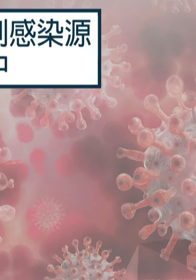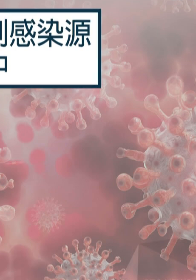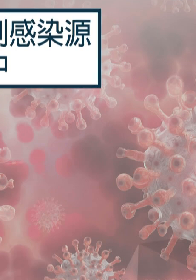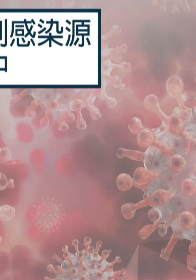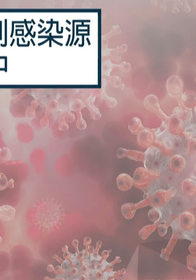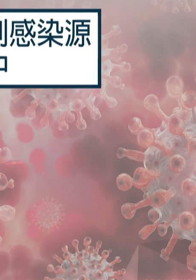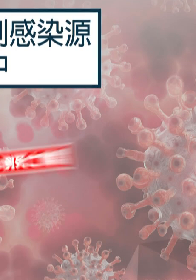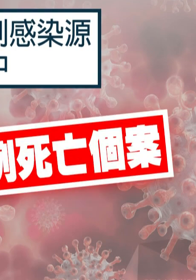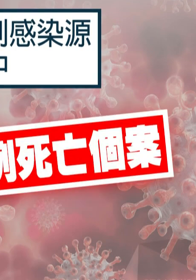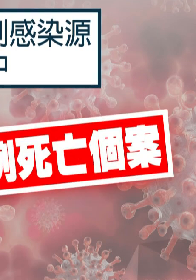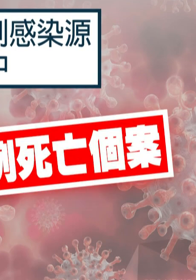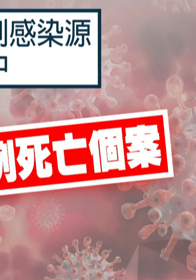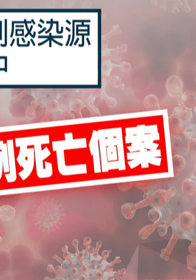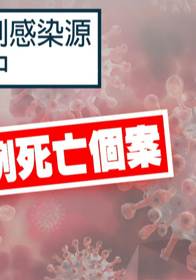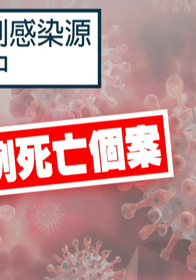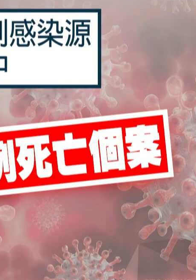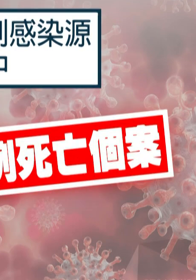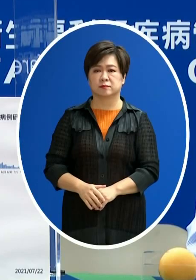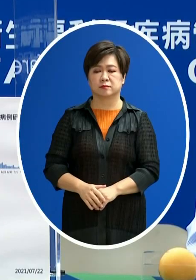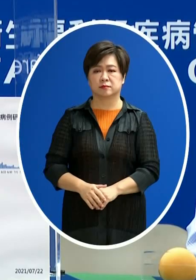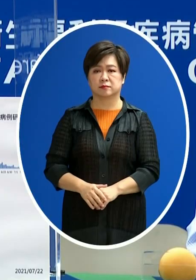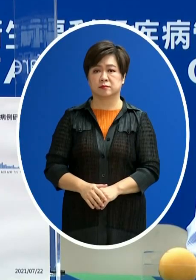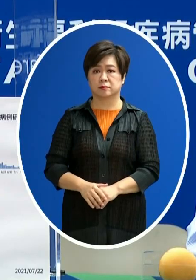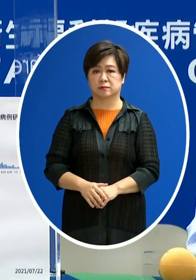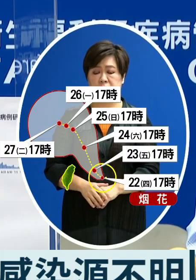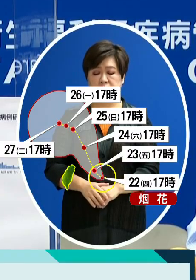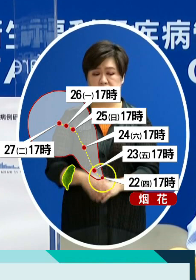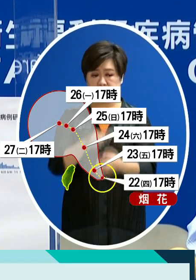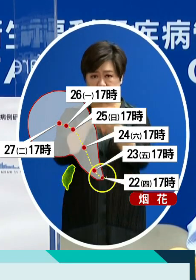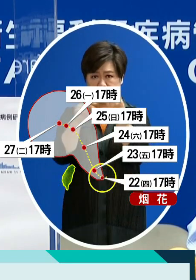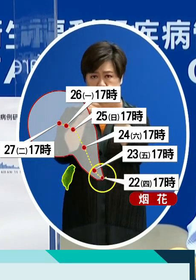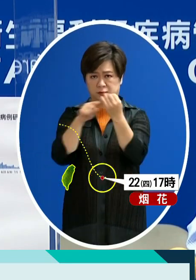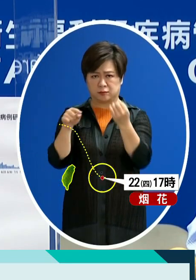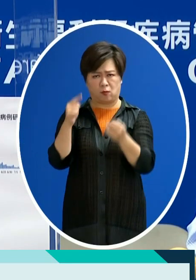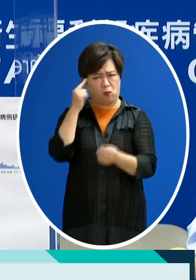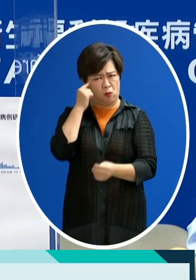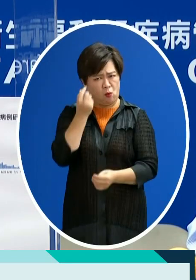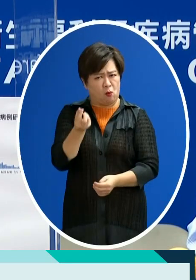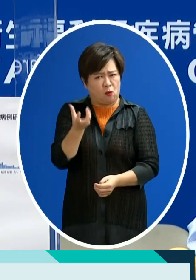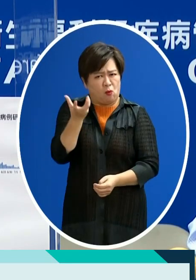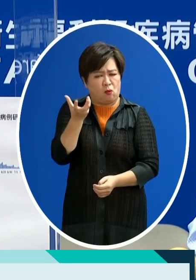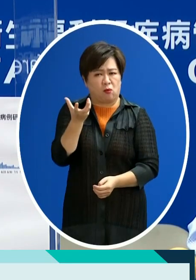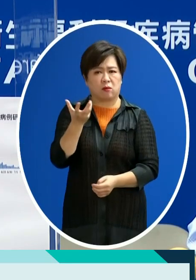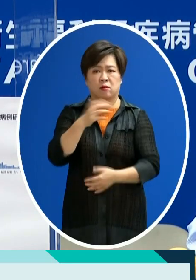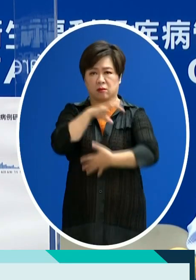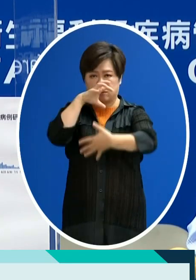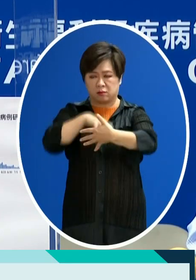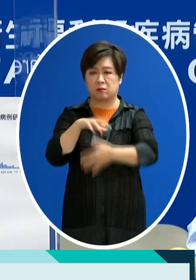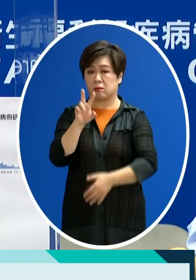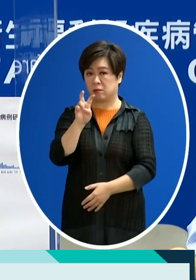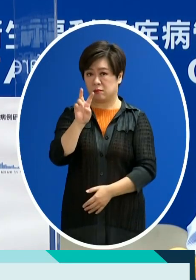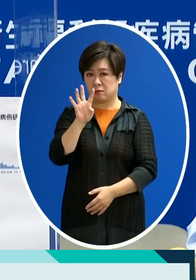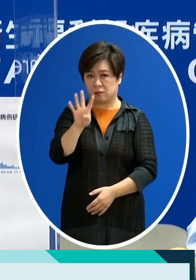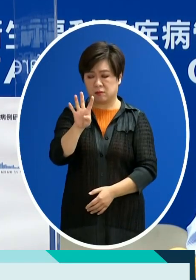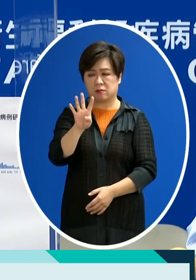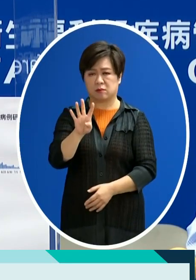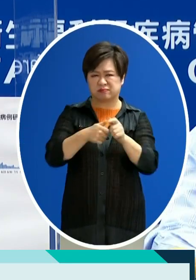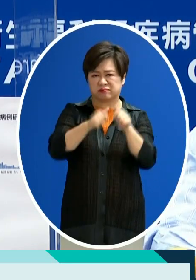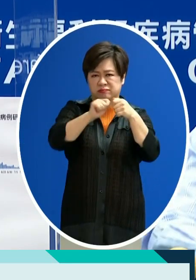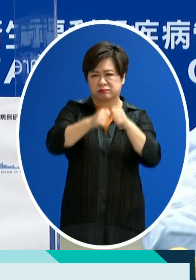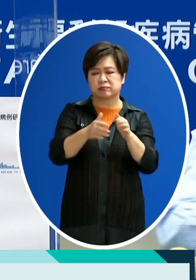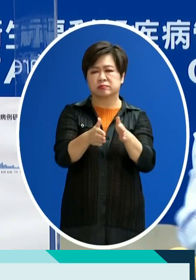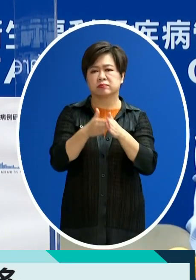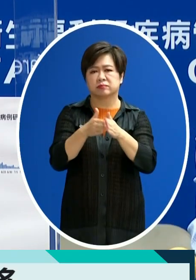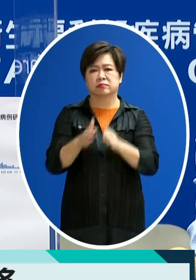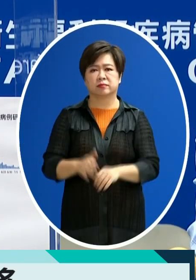中，另外新增了4例的死亡个案。 今天虽然比较多，可是有24例为已知感染源，